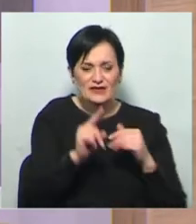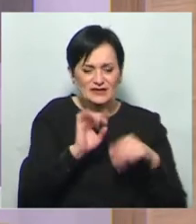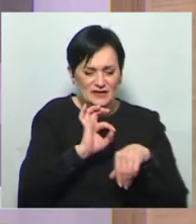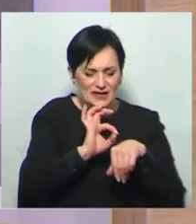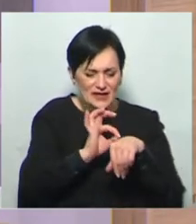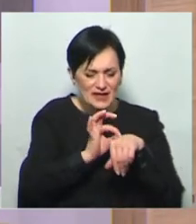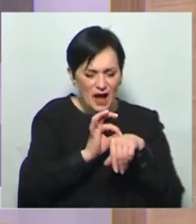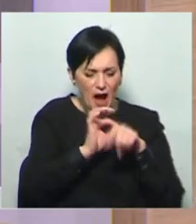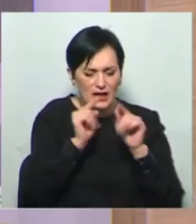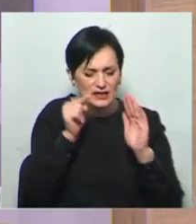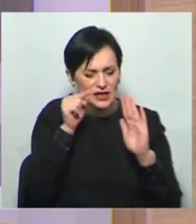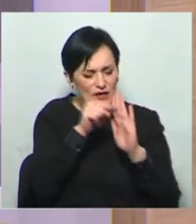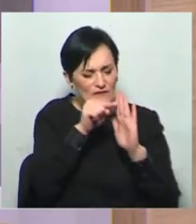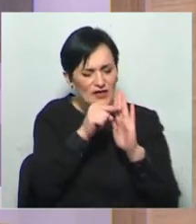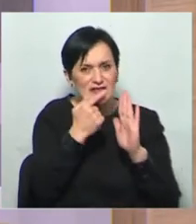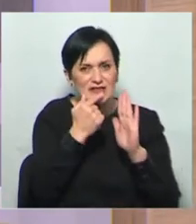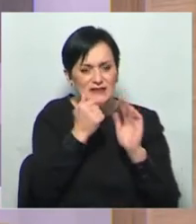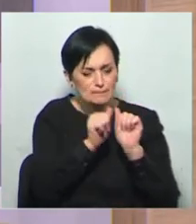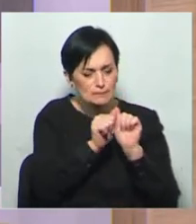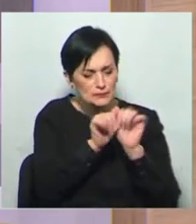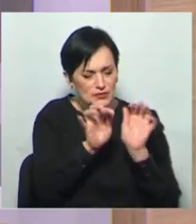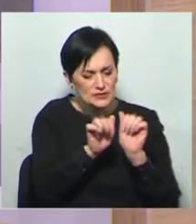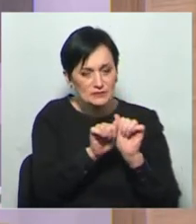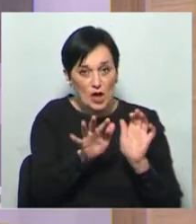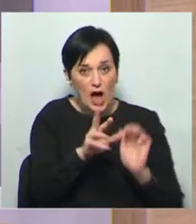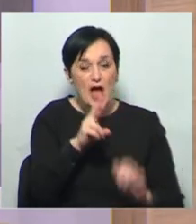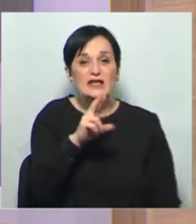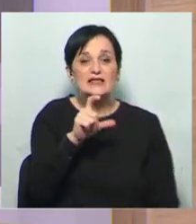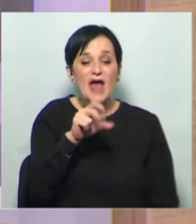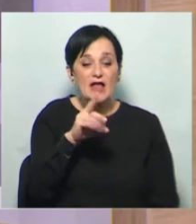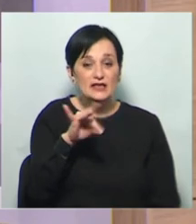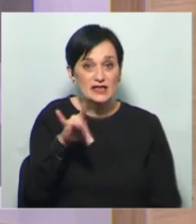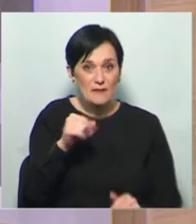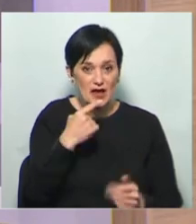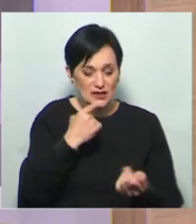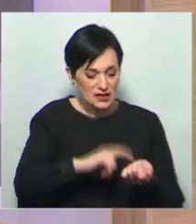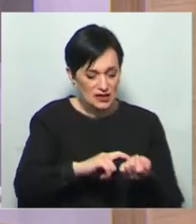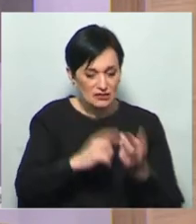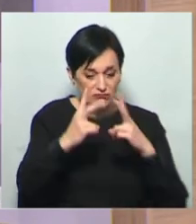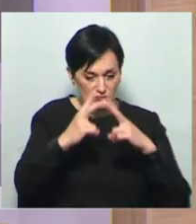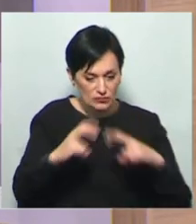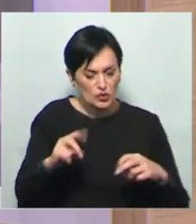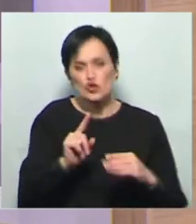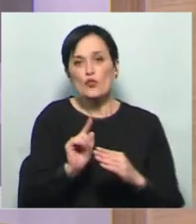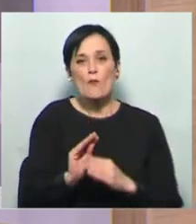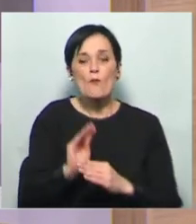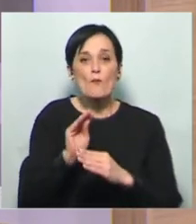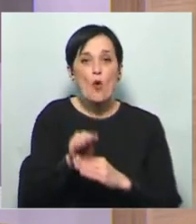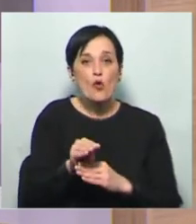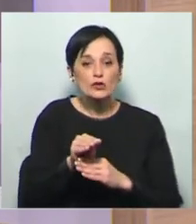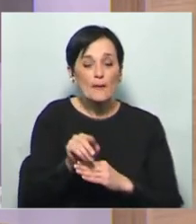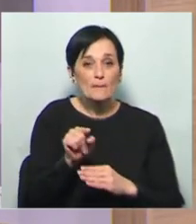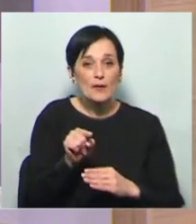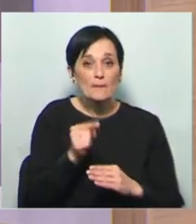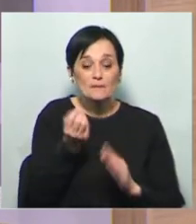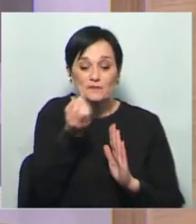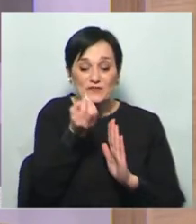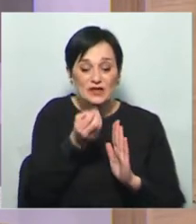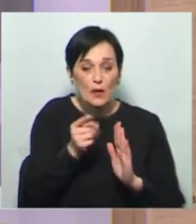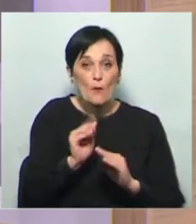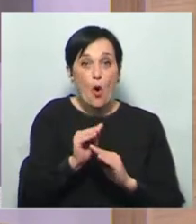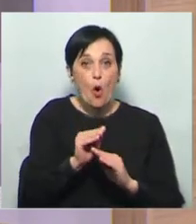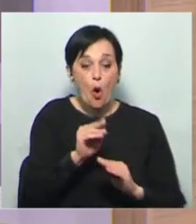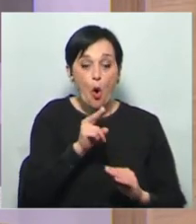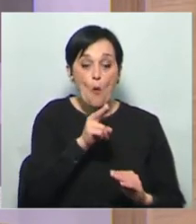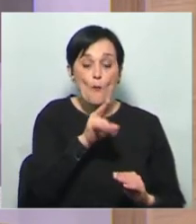ქრეშას ჭით ჩაქცევები. დედიმერი იყო მომატებული და მაინტერესებს, დედიმერი მომატებულია და